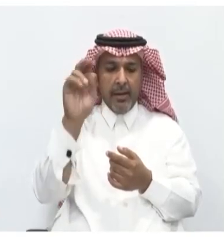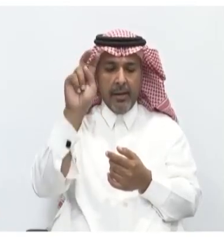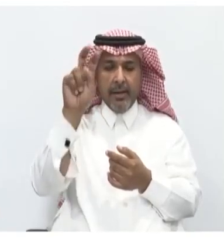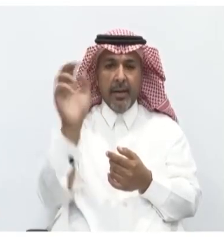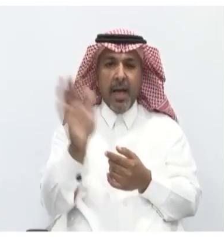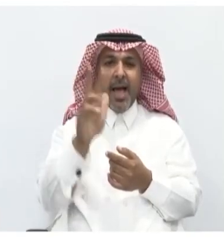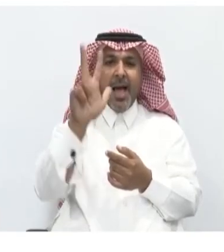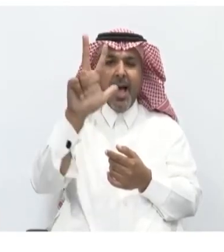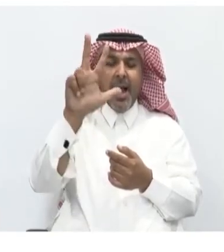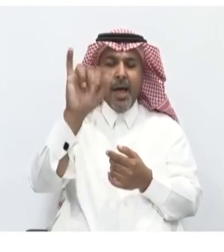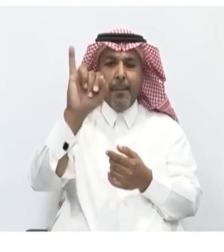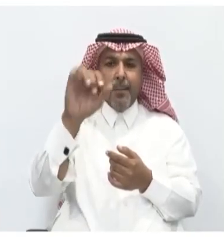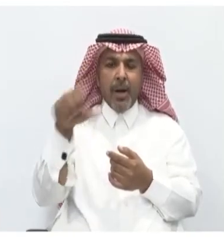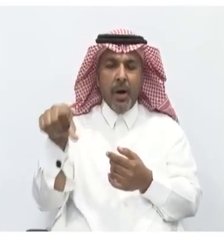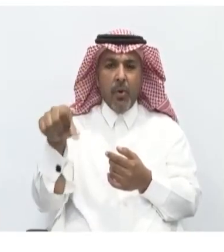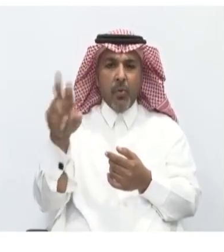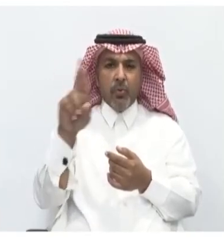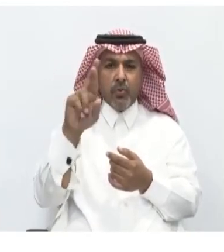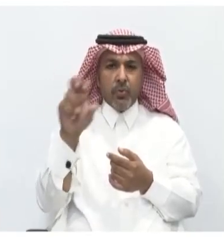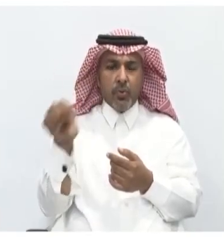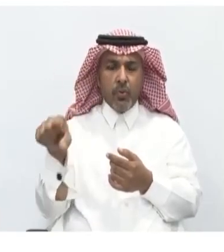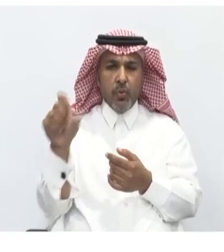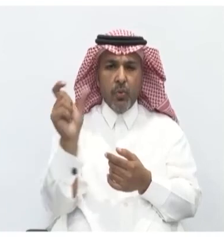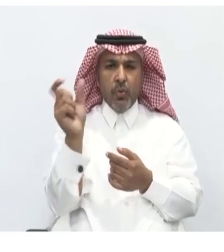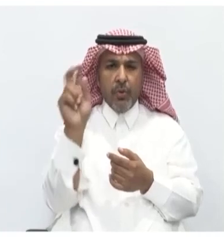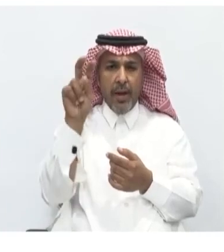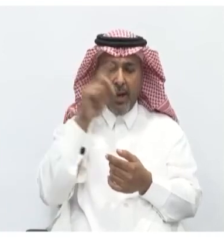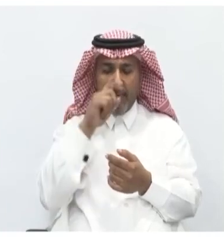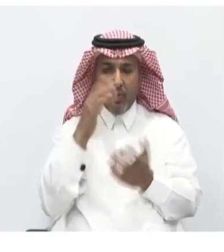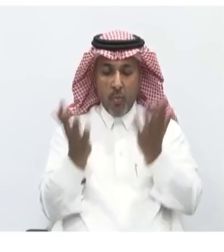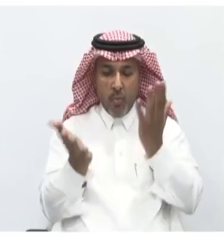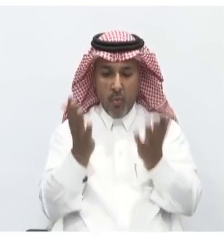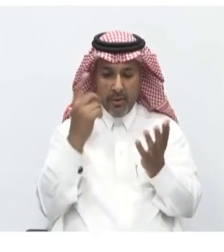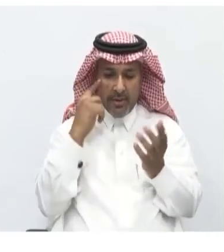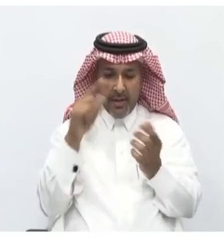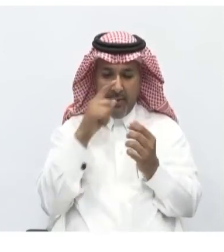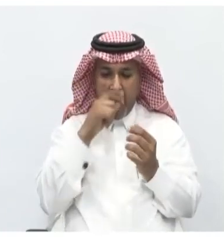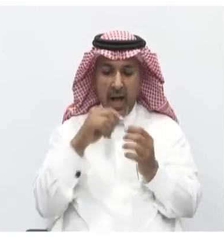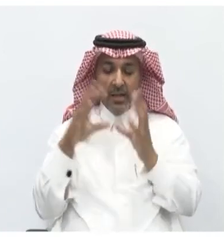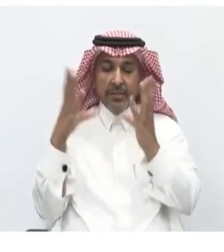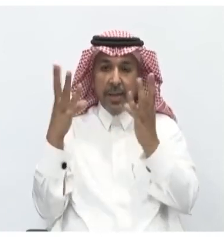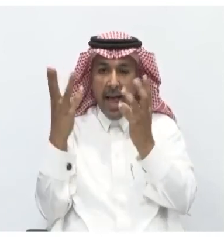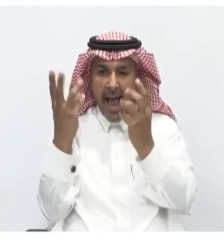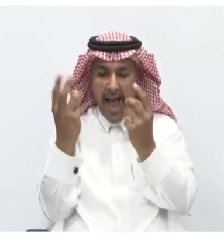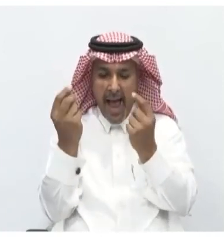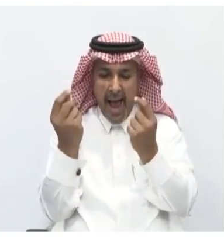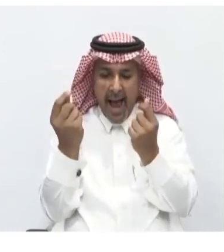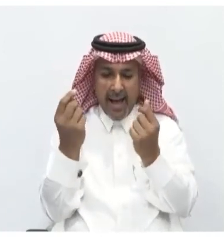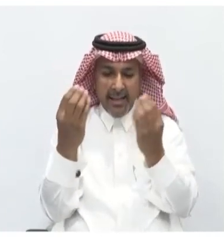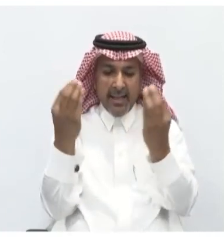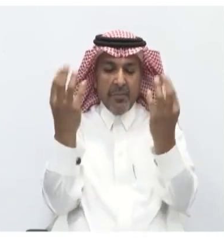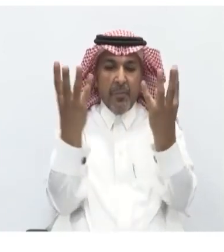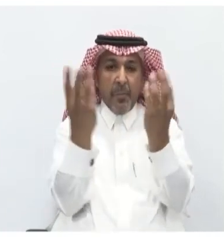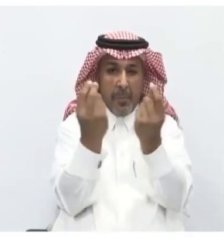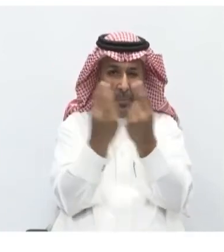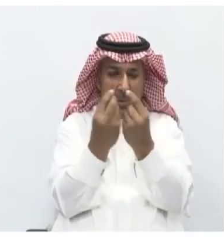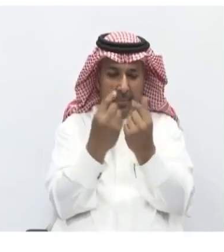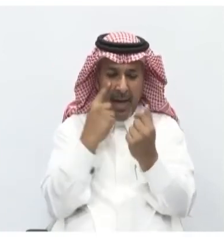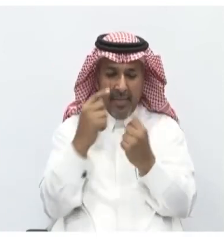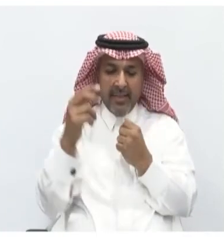كتل المواد المتفاعله او كتل الجسيمات الا انه يمكن اشتقاق هذه الكتل